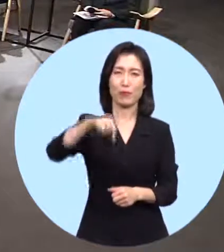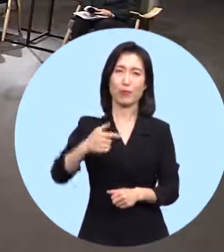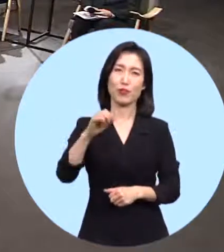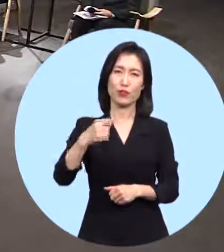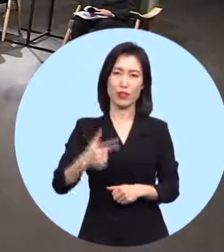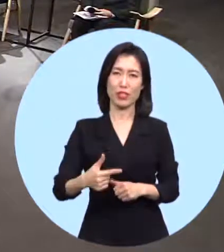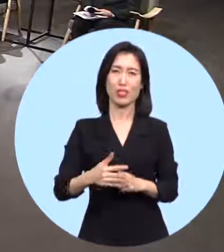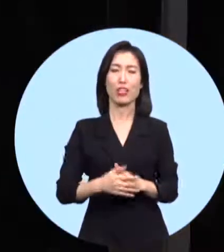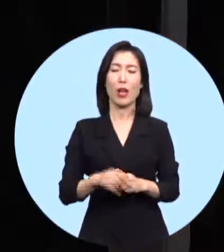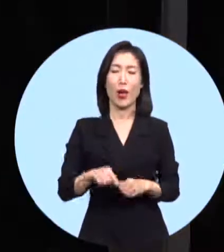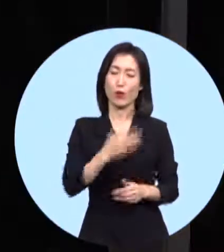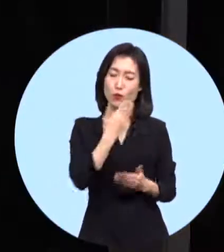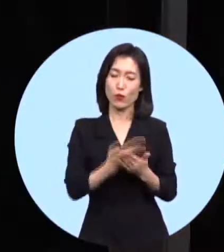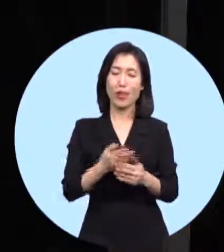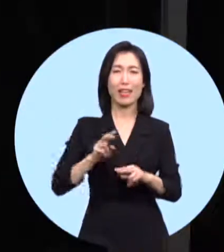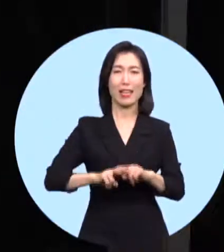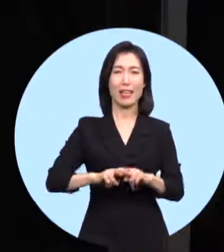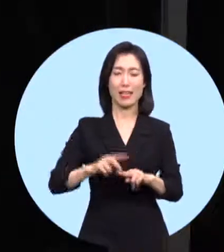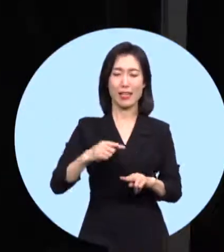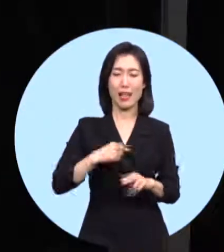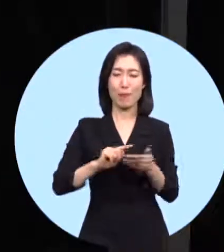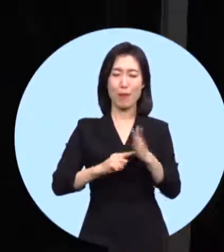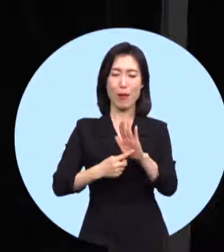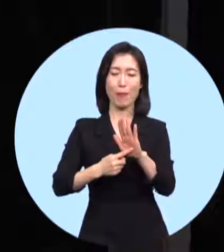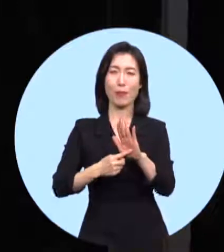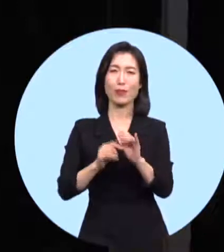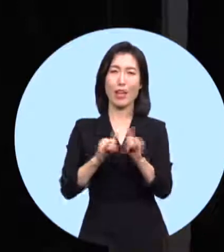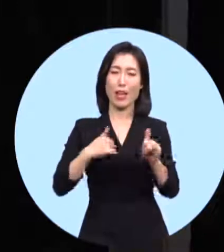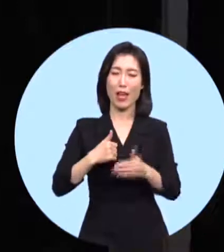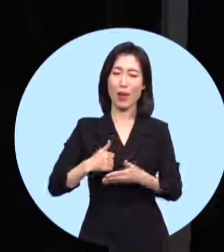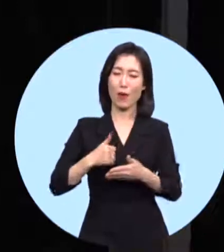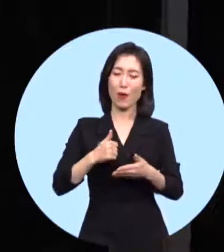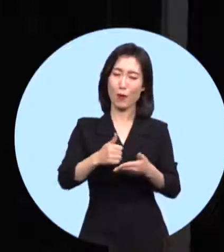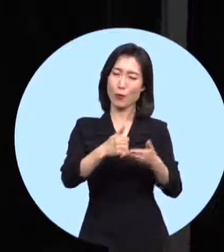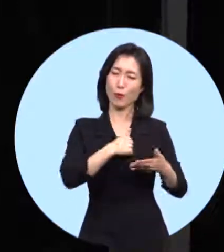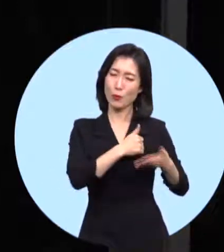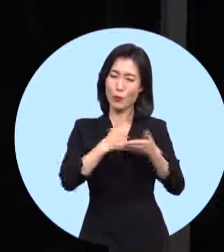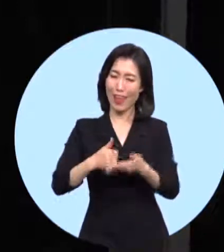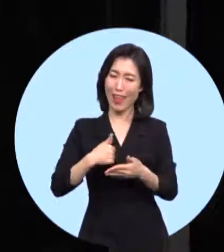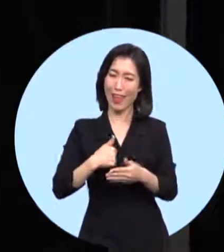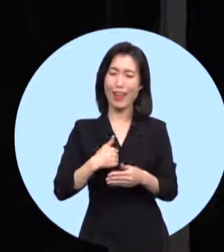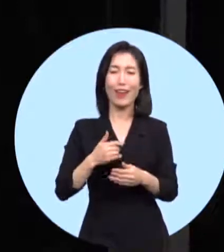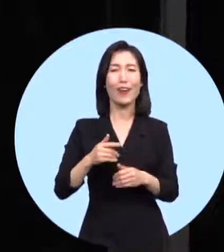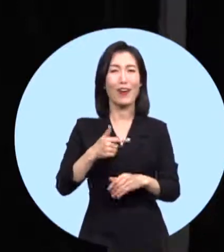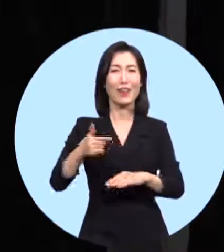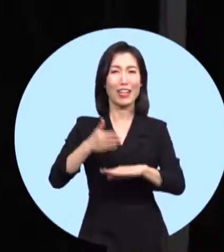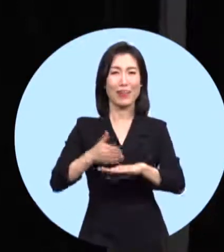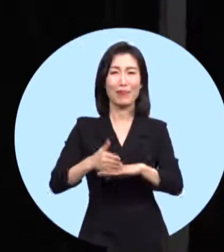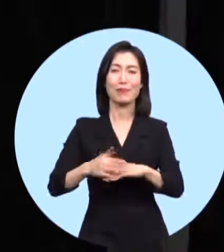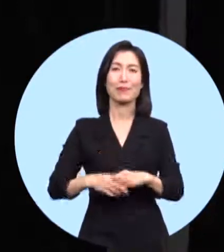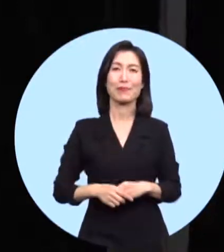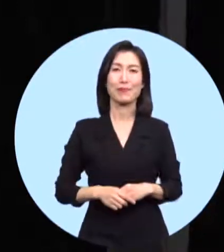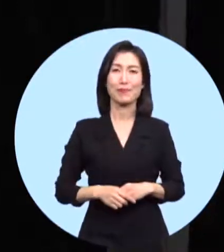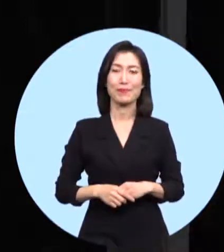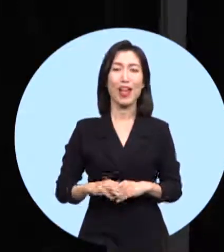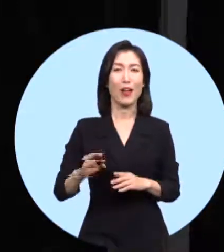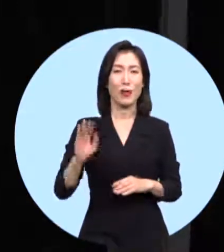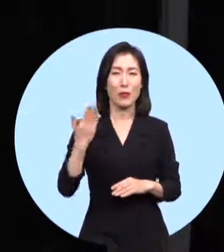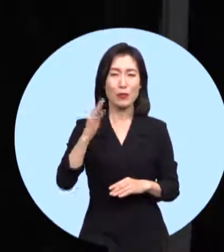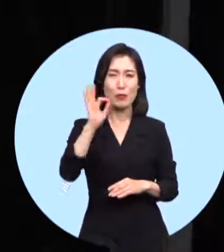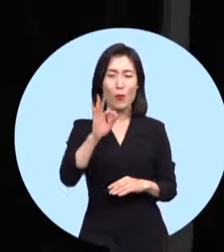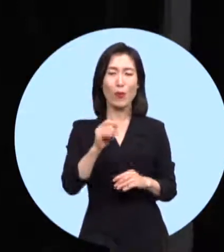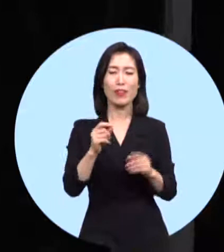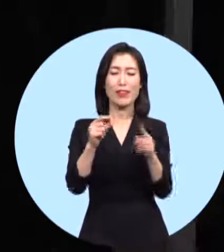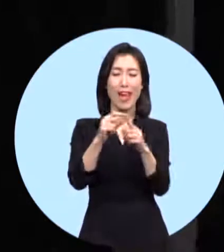의미 있는 이런 자리에 우선 발제자로 초대해 주셔서 우선 감사의 말씀을 드리겠습니다. 요즘은 우리